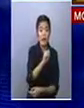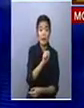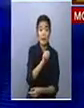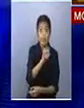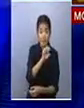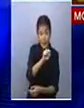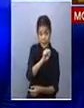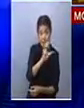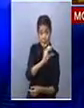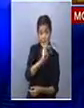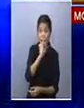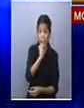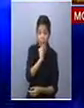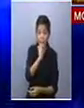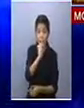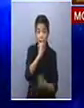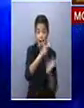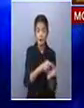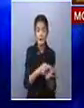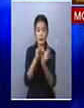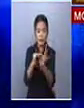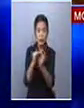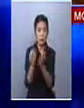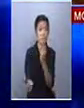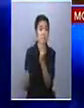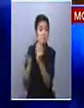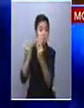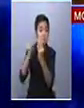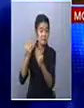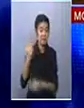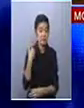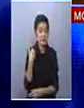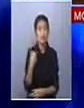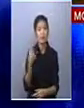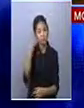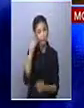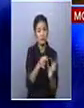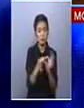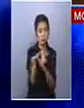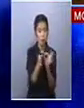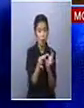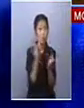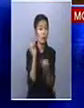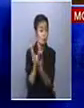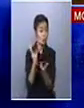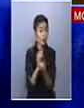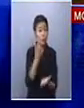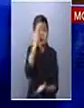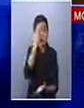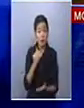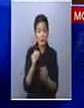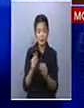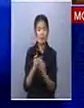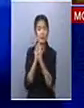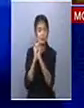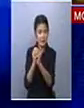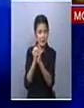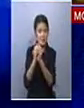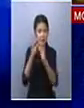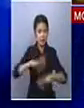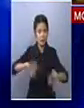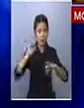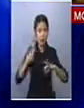ใจนำ A-Shares เนี่ยเข้ามาเพิ่มในดัชนีนะครับตรงนี้เนี่ยอาจจะมีผลตรงนี้ก็ได้เพราะจีนเองก็จำเป็นจะต้องมีการปรับกฎเกณฑ์ดังกล่